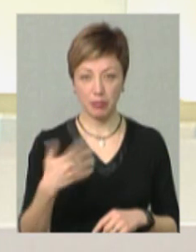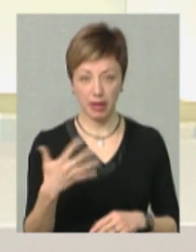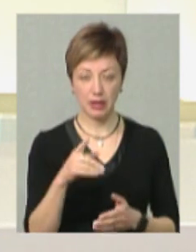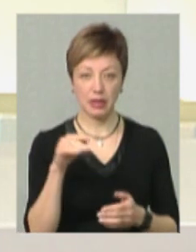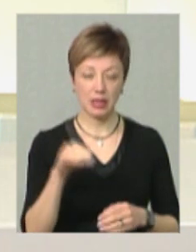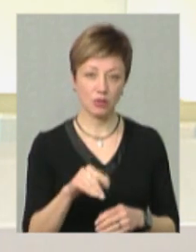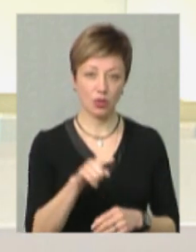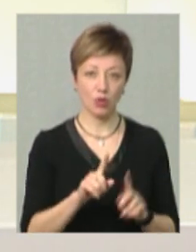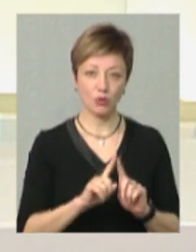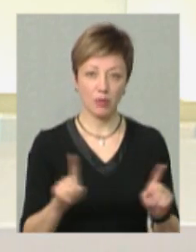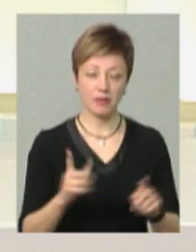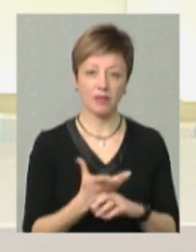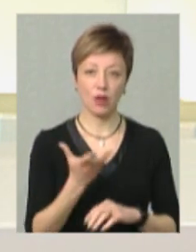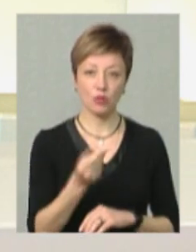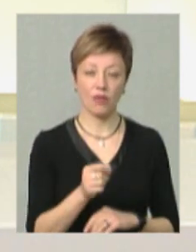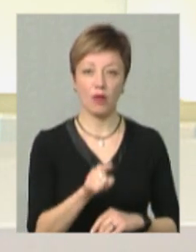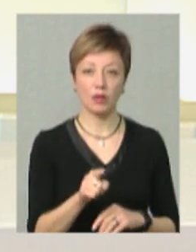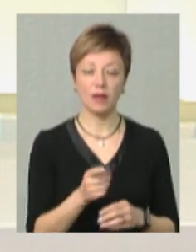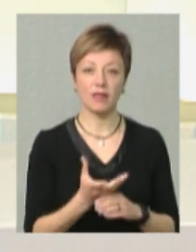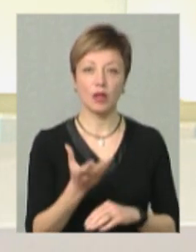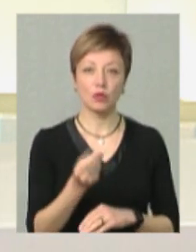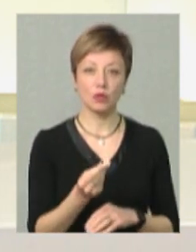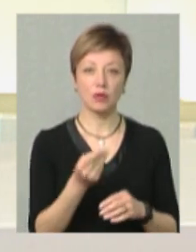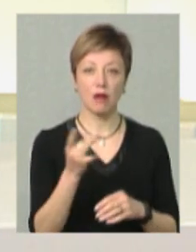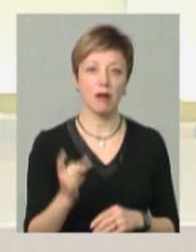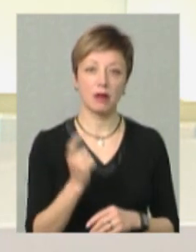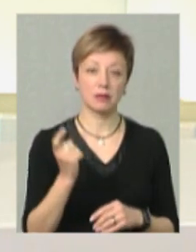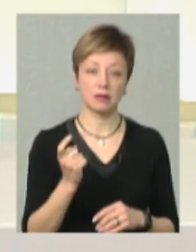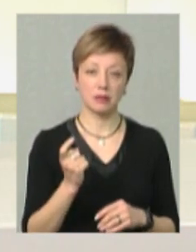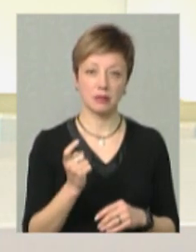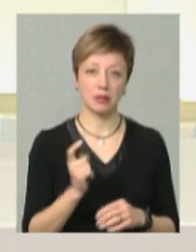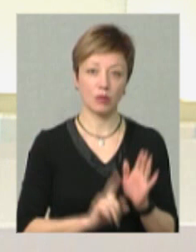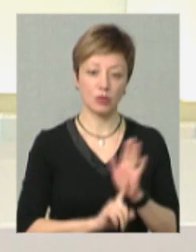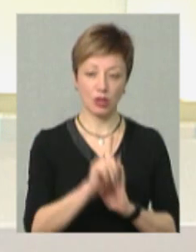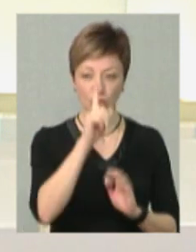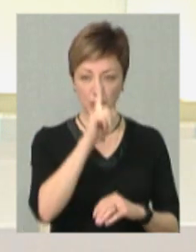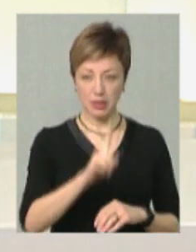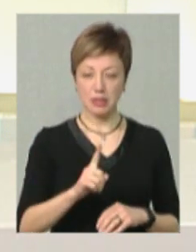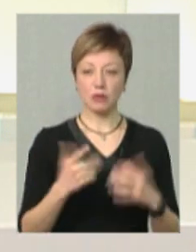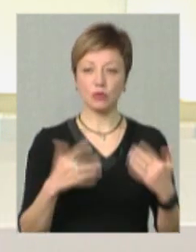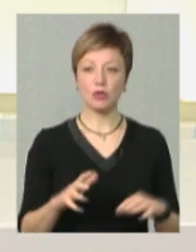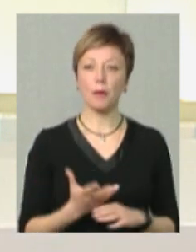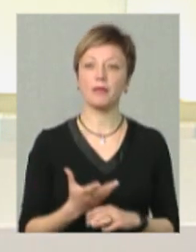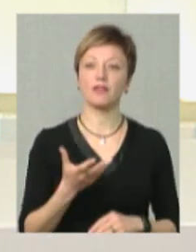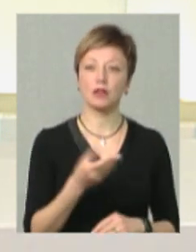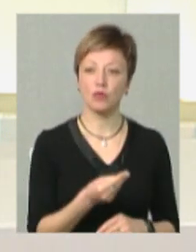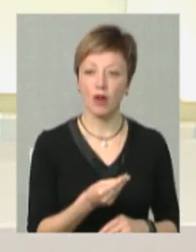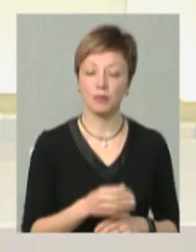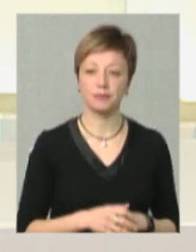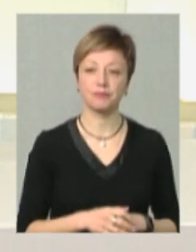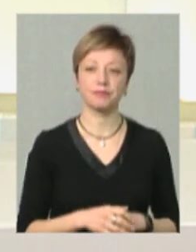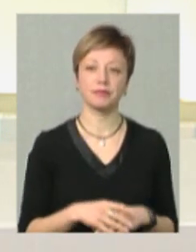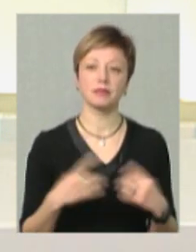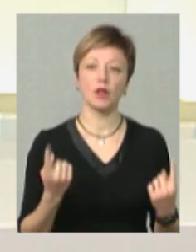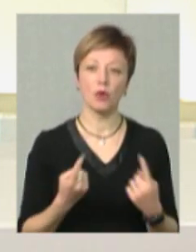них певна особливість фінансування, вони фінансуються одноразово, і на початку місяця ми їх профінансували.